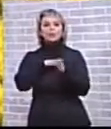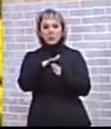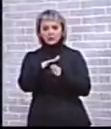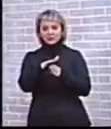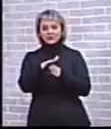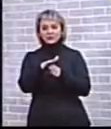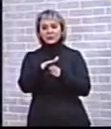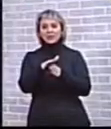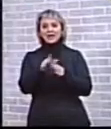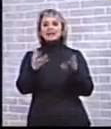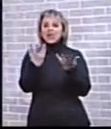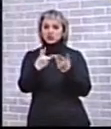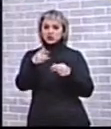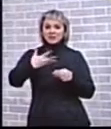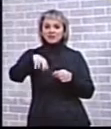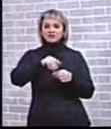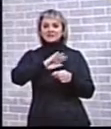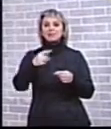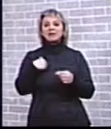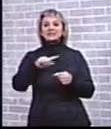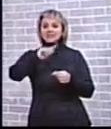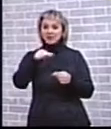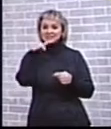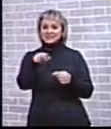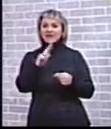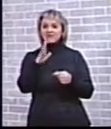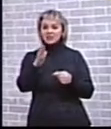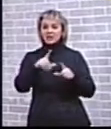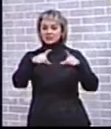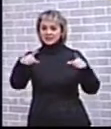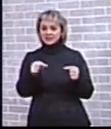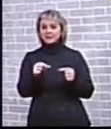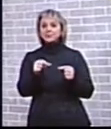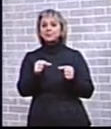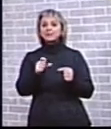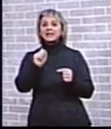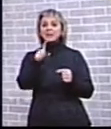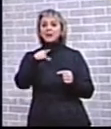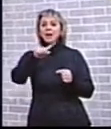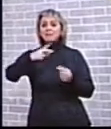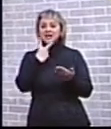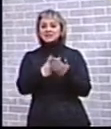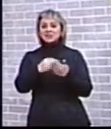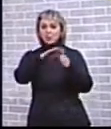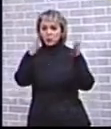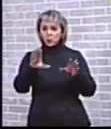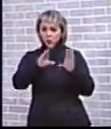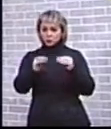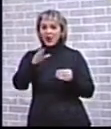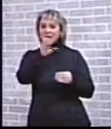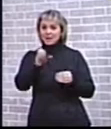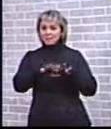полностью начисления все. Мы запросили квитанции, запросили показания приборов учета по